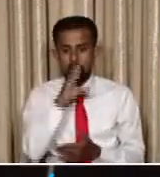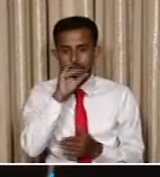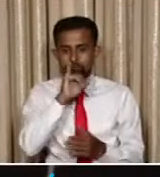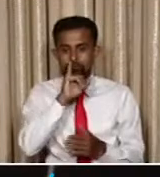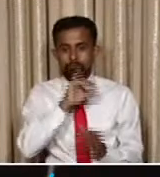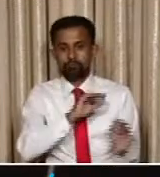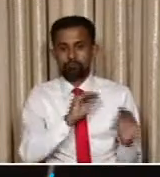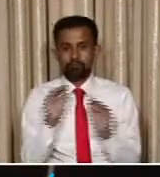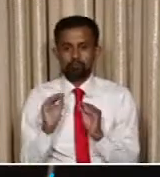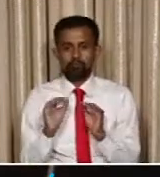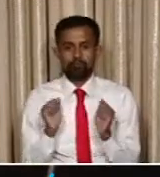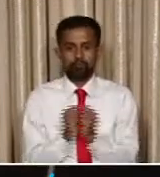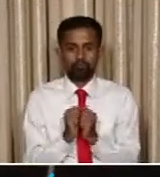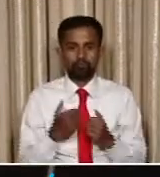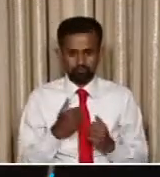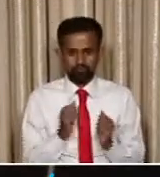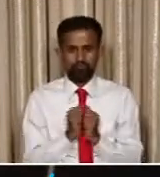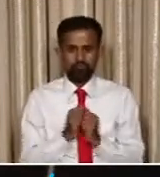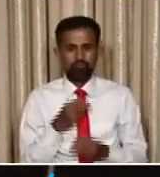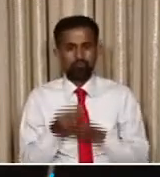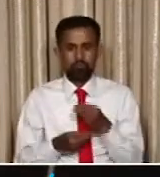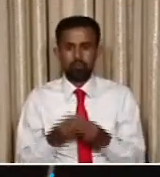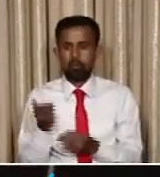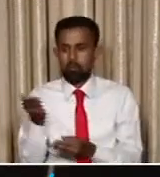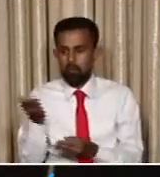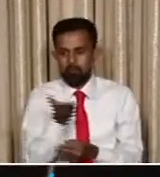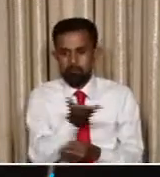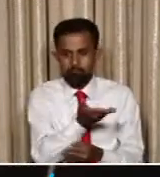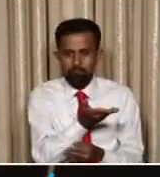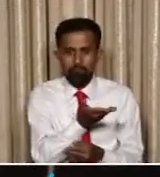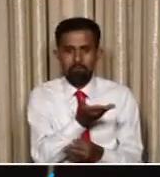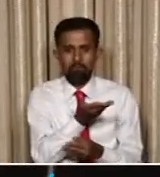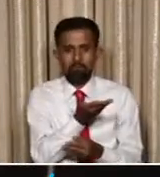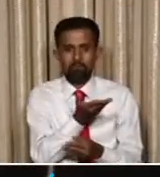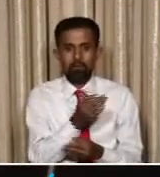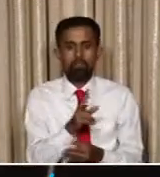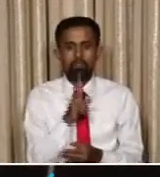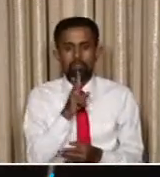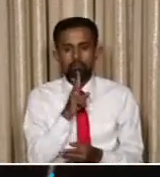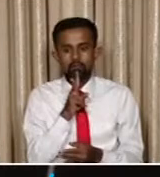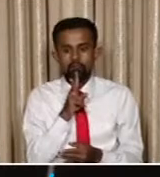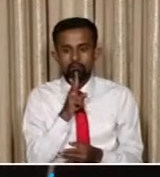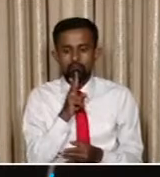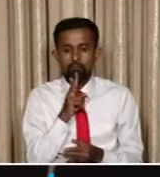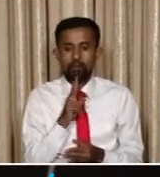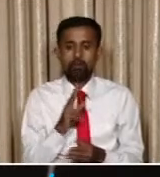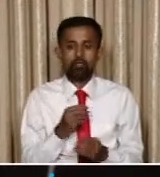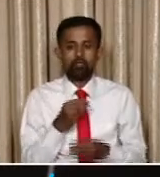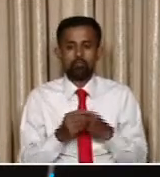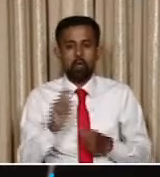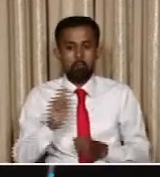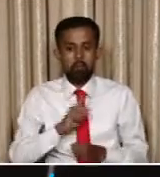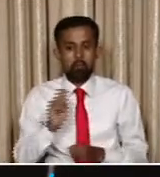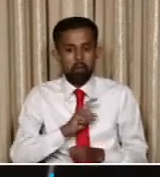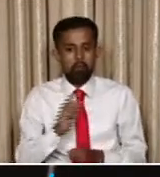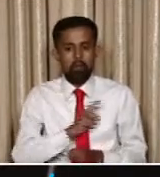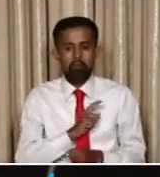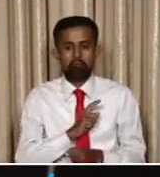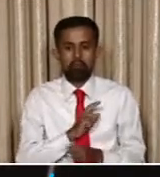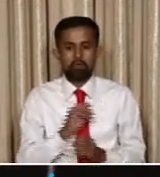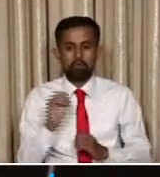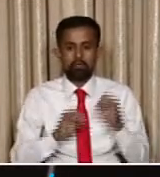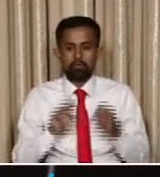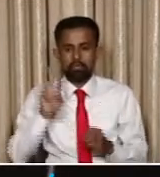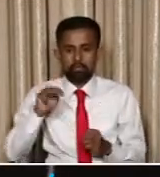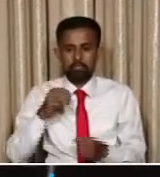අපි රැකියාවල් කරන මිනිස්සු අපි බිස්නස් කරන මිනිස්සු ඉන්නවා රටේ ඒ මිනිස්සු කරන්නේ දවල් 30ේ දවල් ආර්ථිකය හම්බ කරන එක කරන්නේ ඒකෙන්